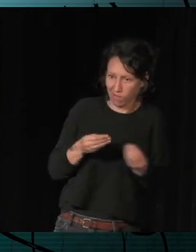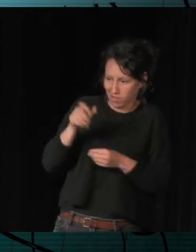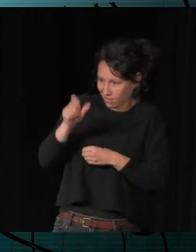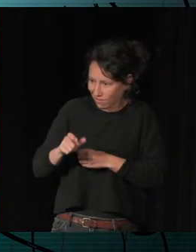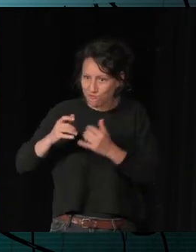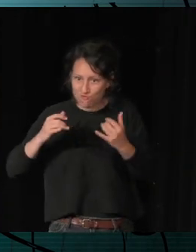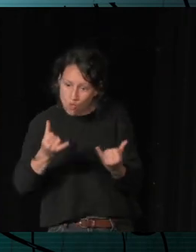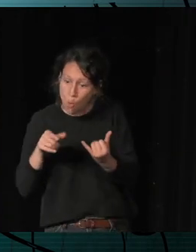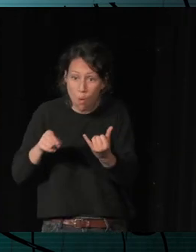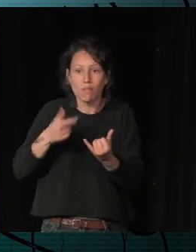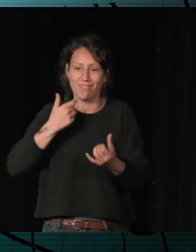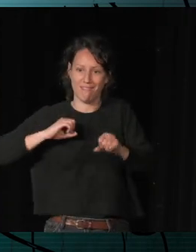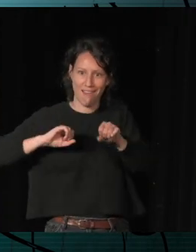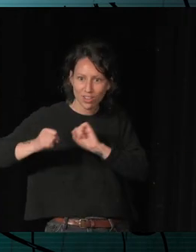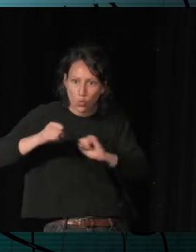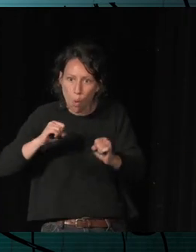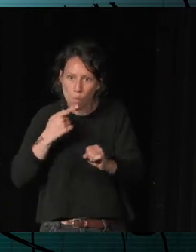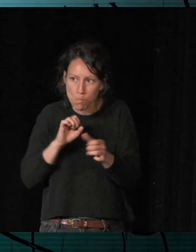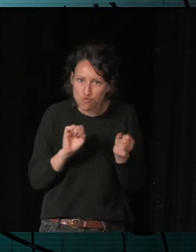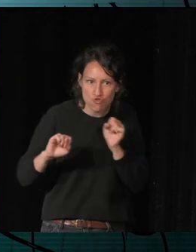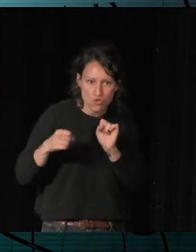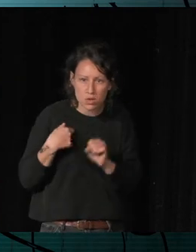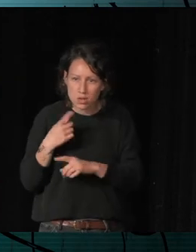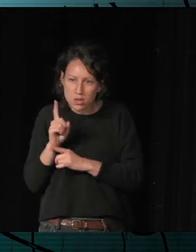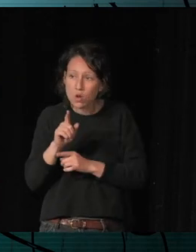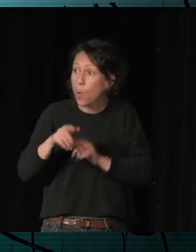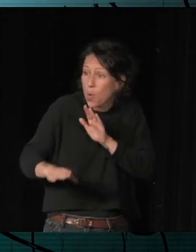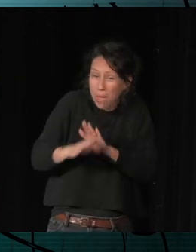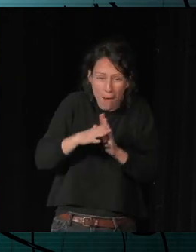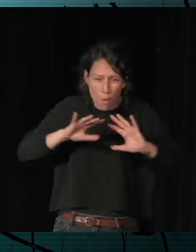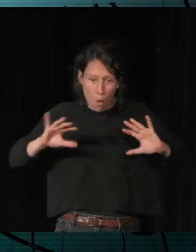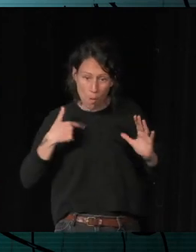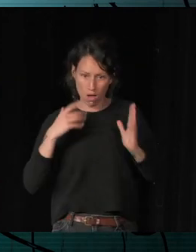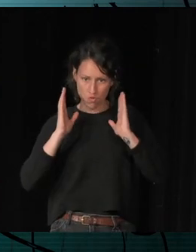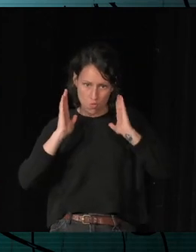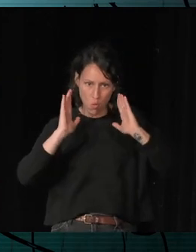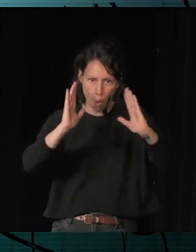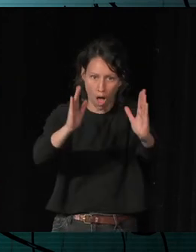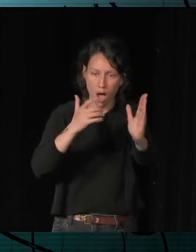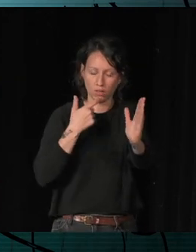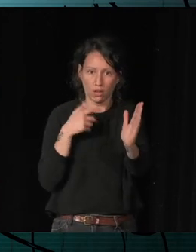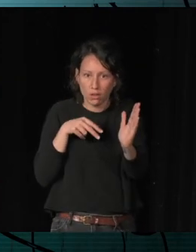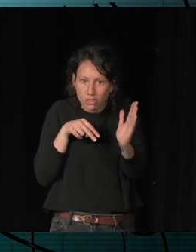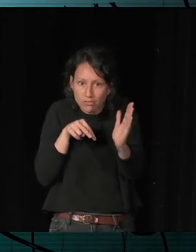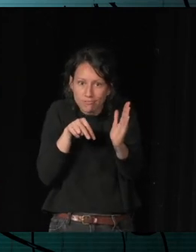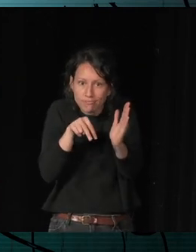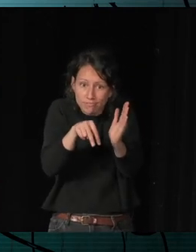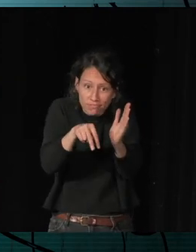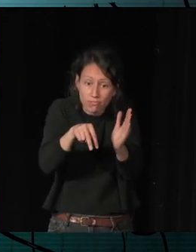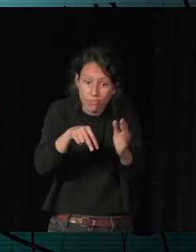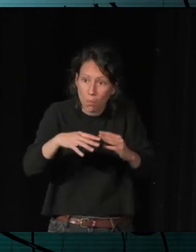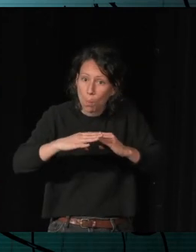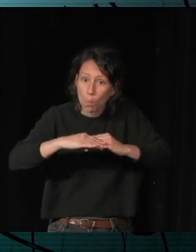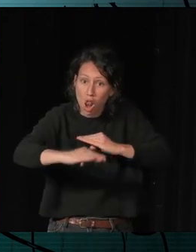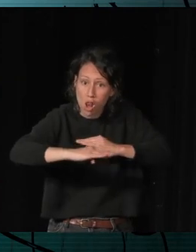c'est pour ça que ceux qui connaissent le jeu au début on traverse le couloir et sans qu'il a rien qui prévienne le plancher casse et on meurt c'est la première mort du